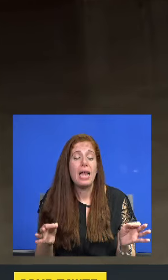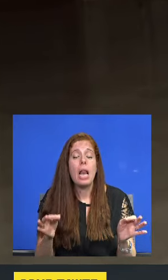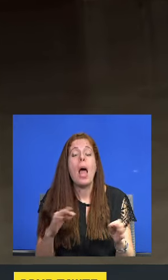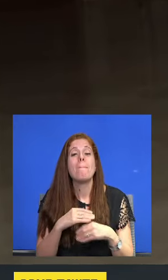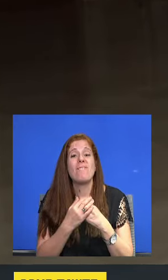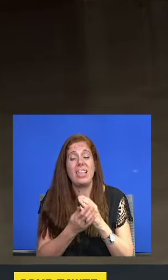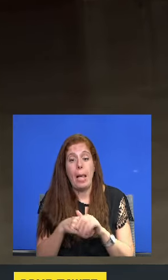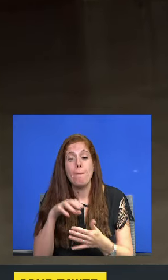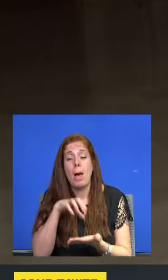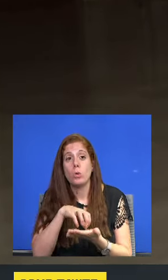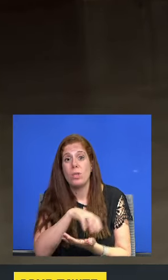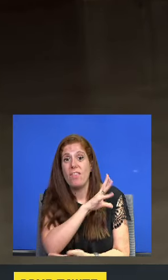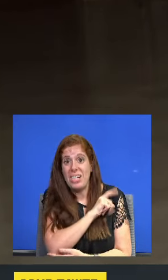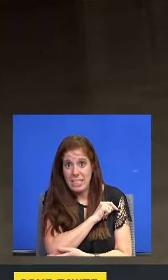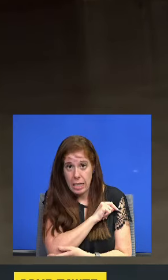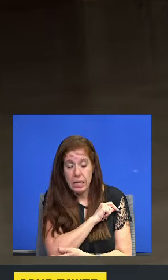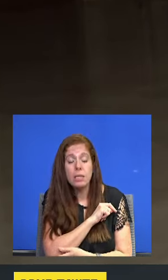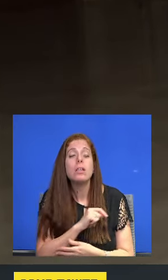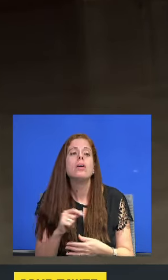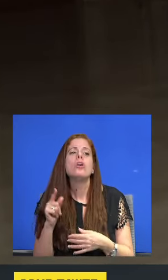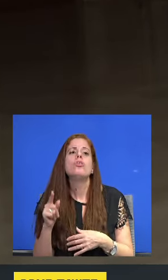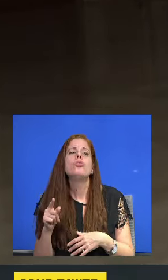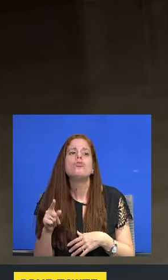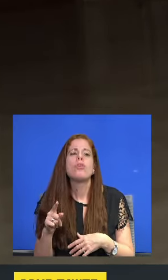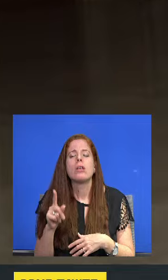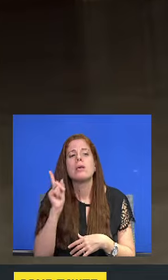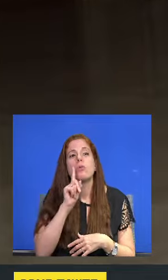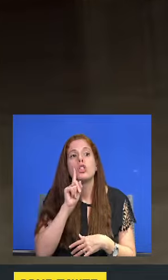ברשות הפלסטינים, ששמו את השם שלהם